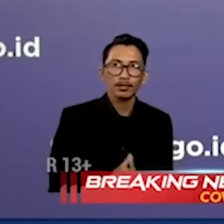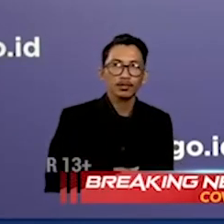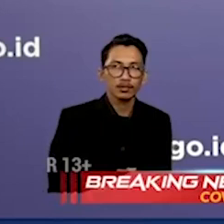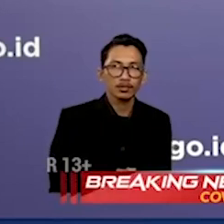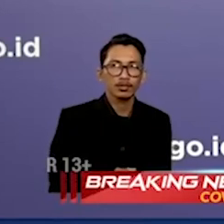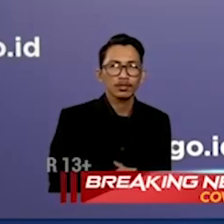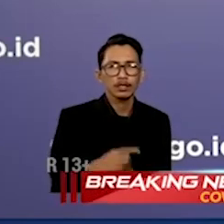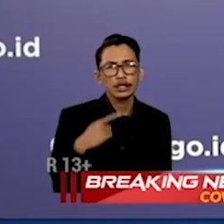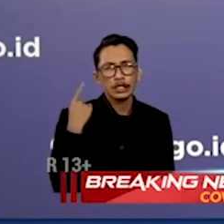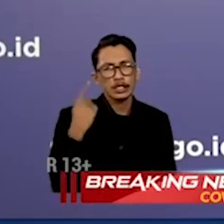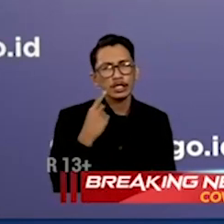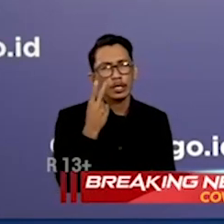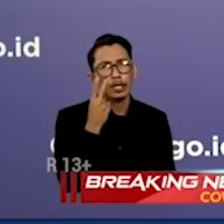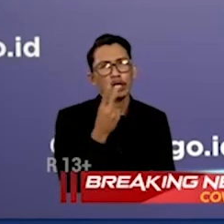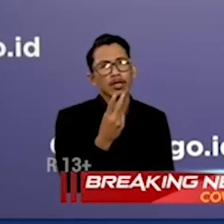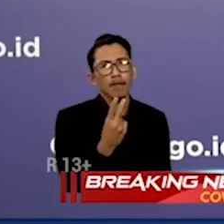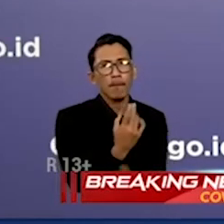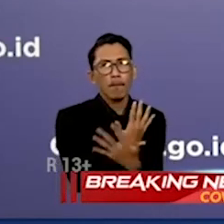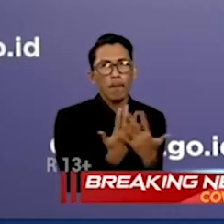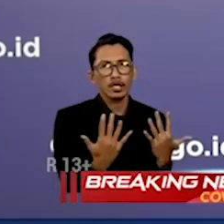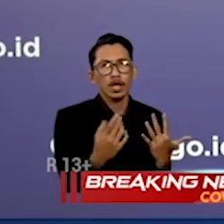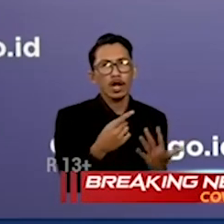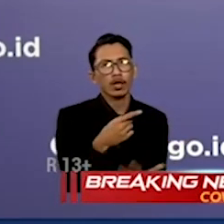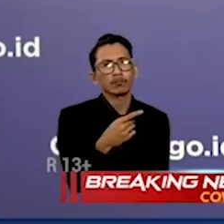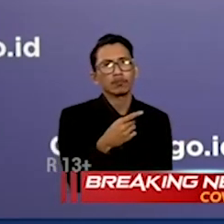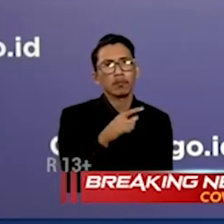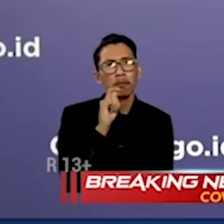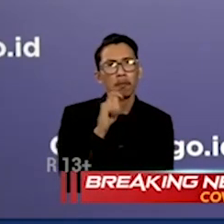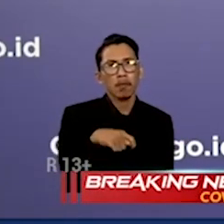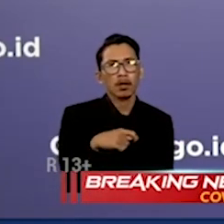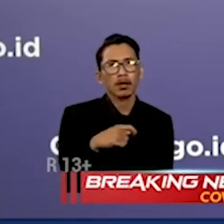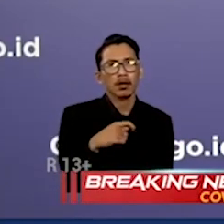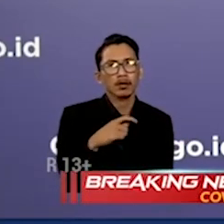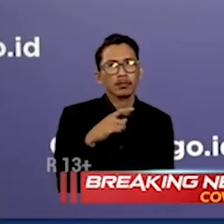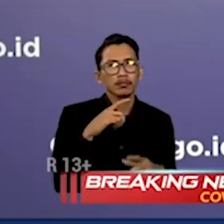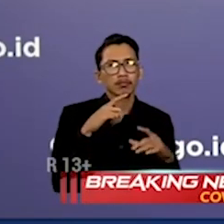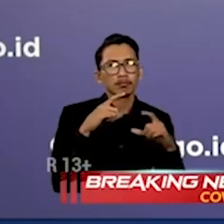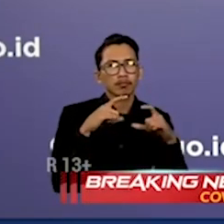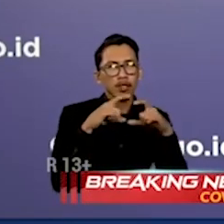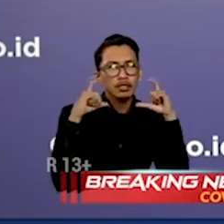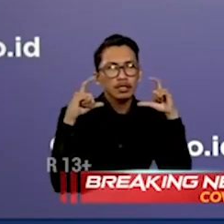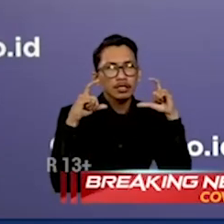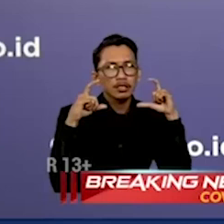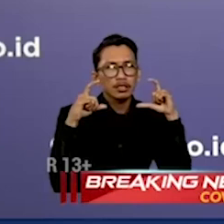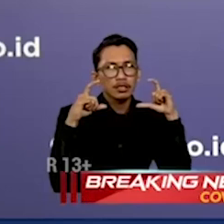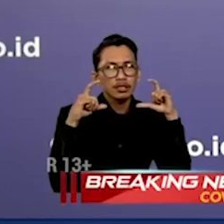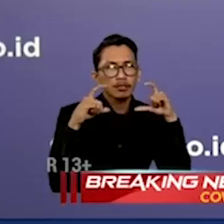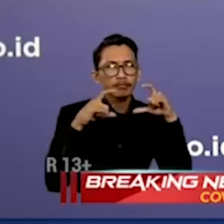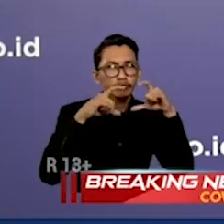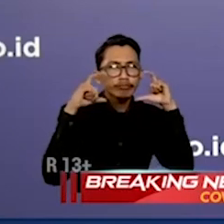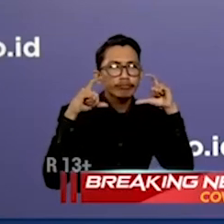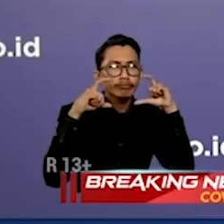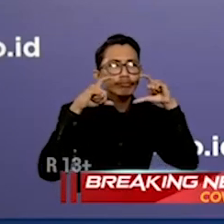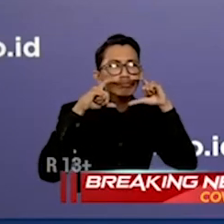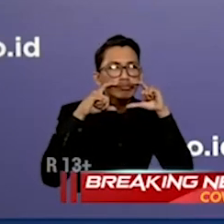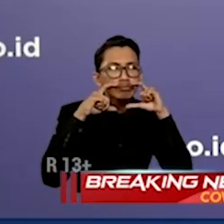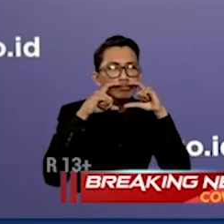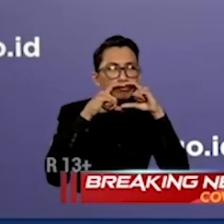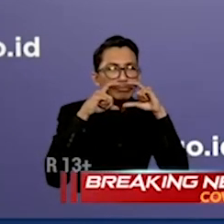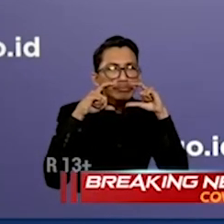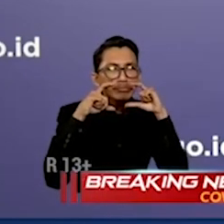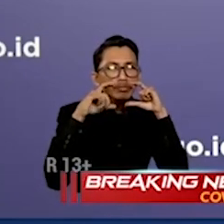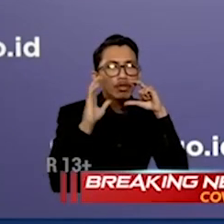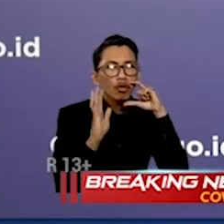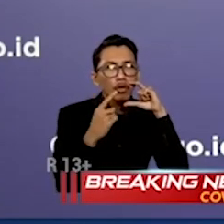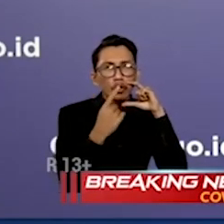melihat masyarakat menggunakan masker hanya menutupi hidungnya tidak menutup idungnya hanya menutup